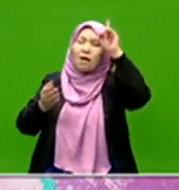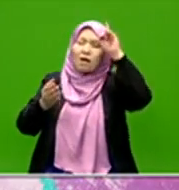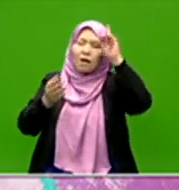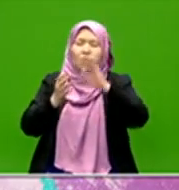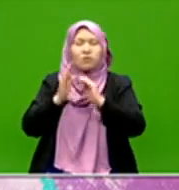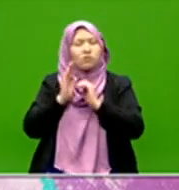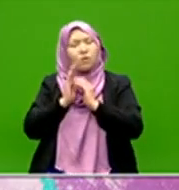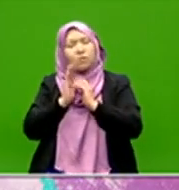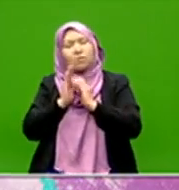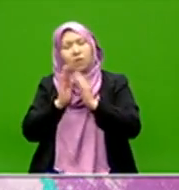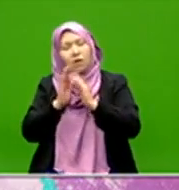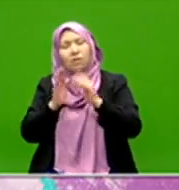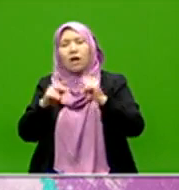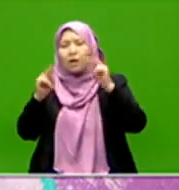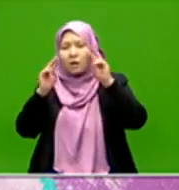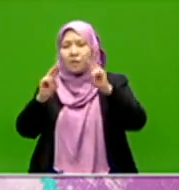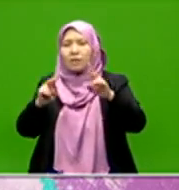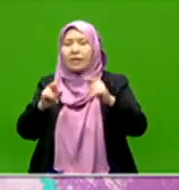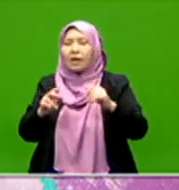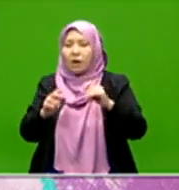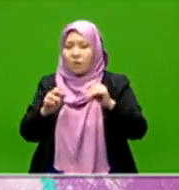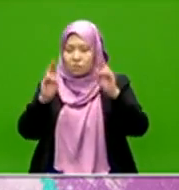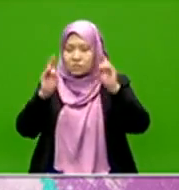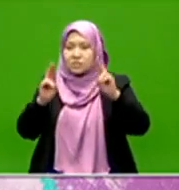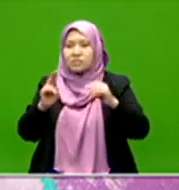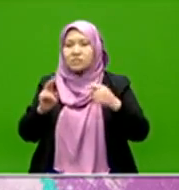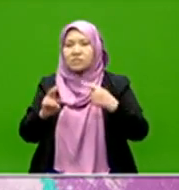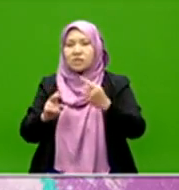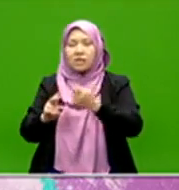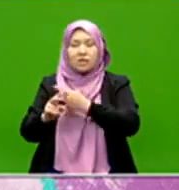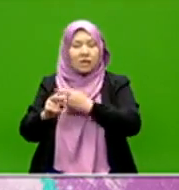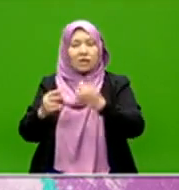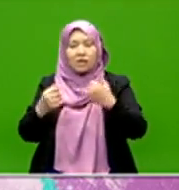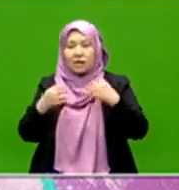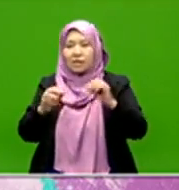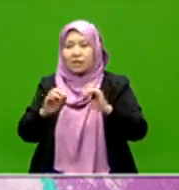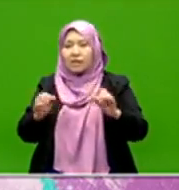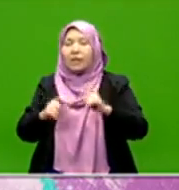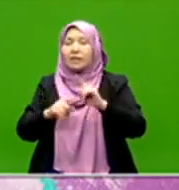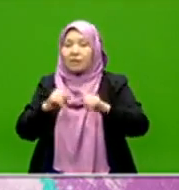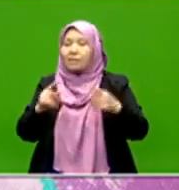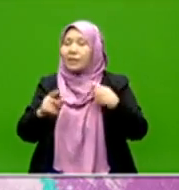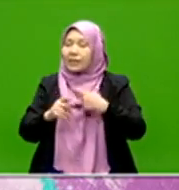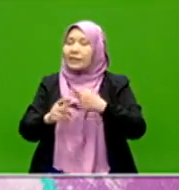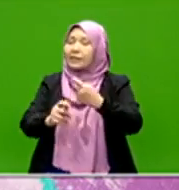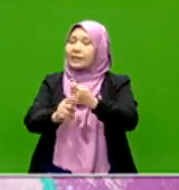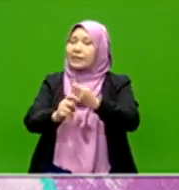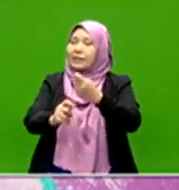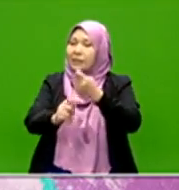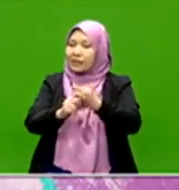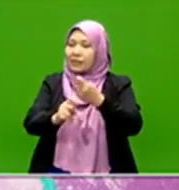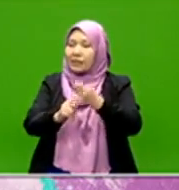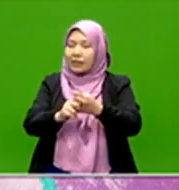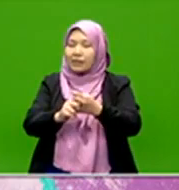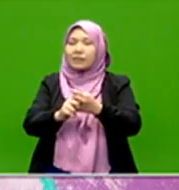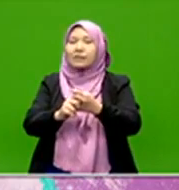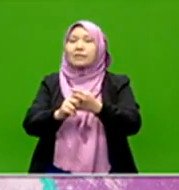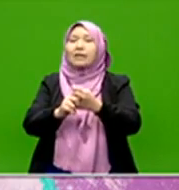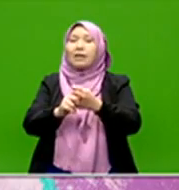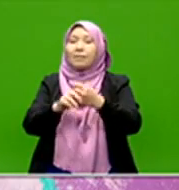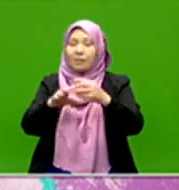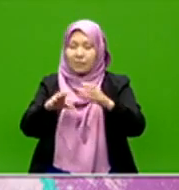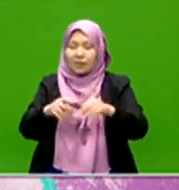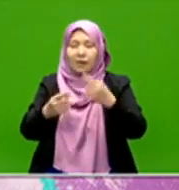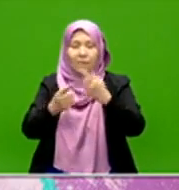penonton-penonton semua, walaupun Ustaz Tirmizi kita sedang melapah daging dan sebagainya, kita tetap nak dengar taranum bacaan daripada